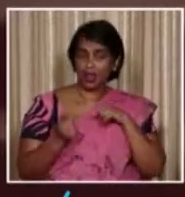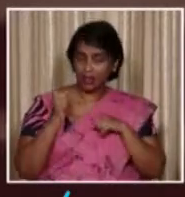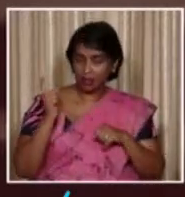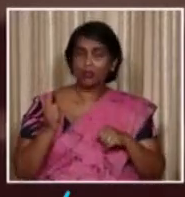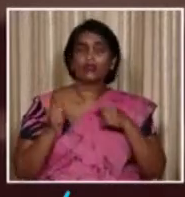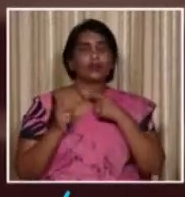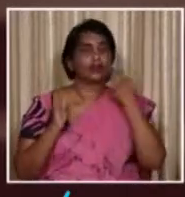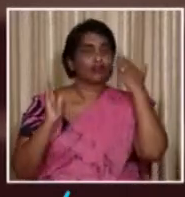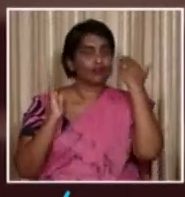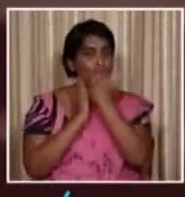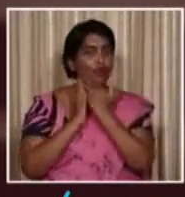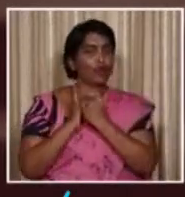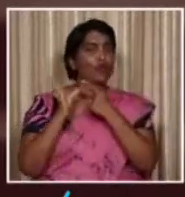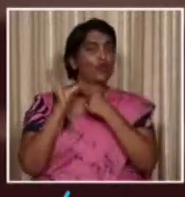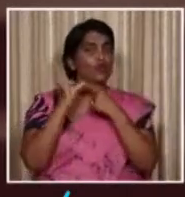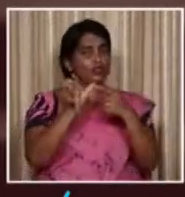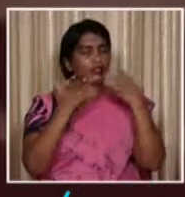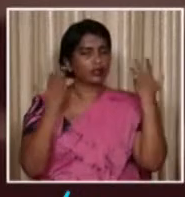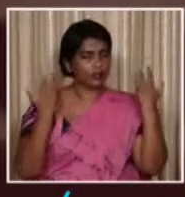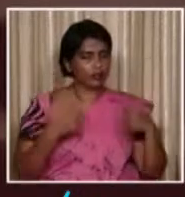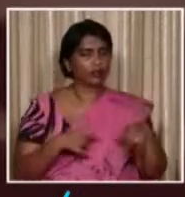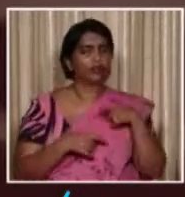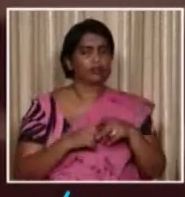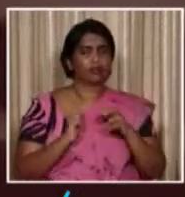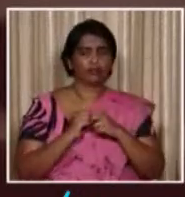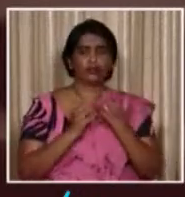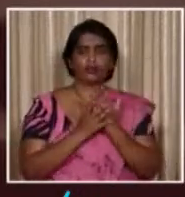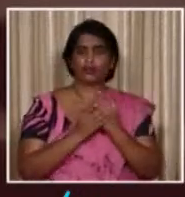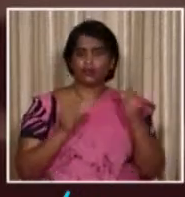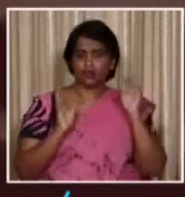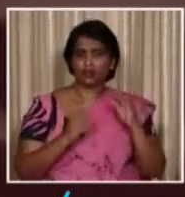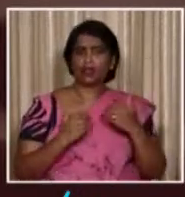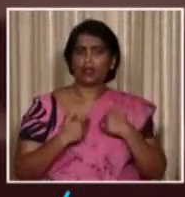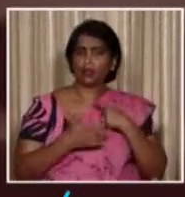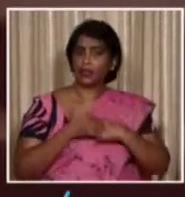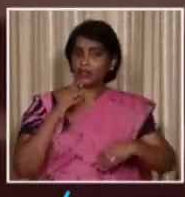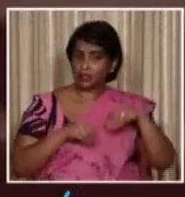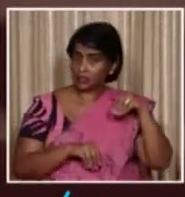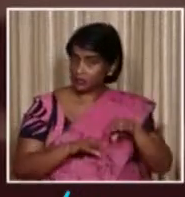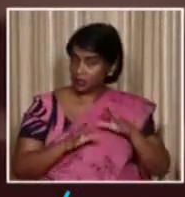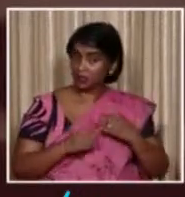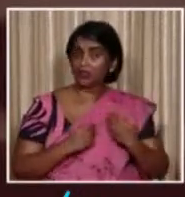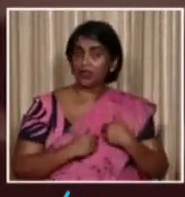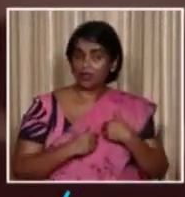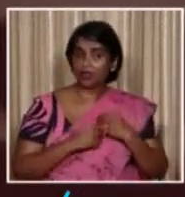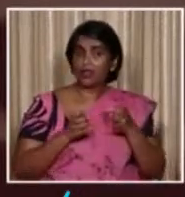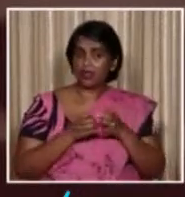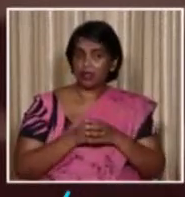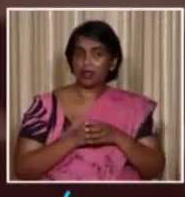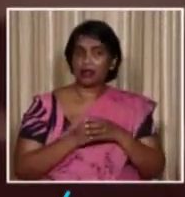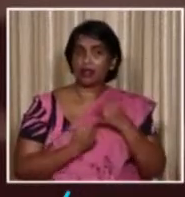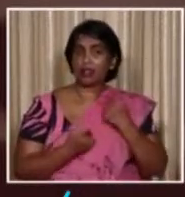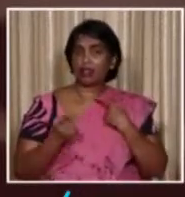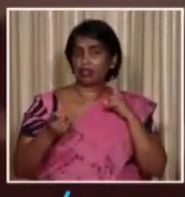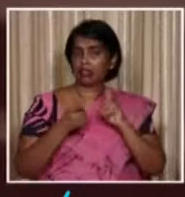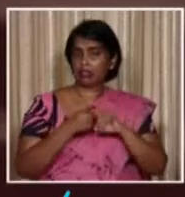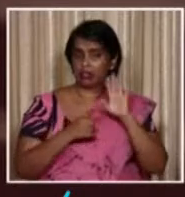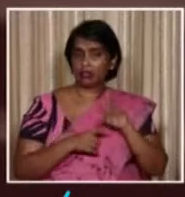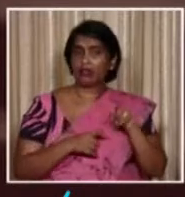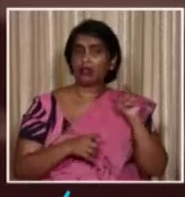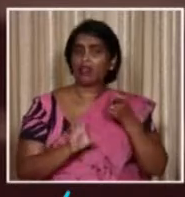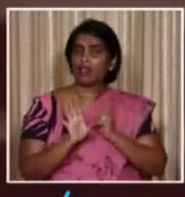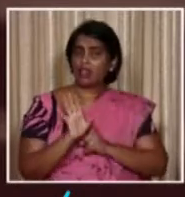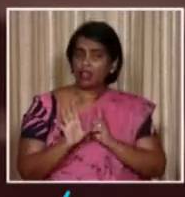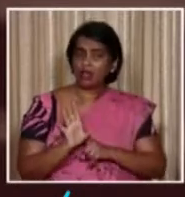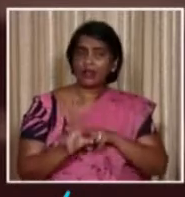මේ කාරණාවට උත්තරක් දීලා තියෙනවා. මේක විසඳගත යුතු දෙයක්. අපි ඡන්දිතියදී අපේ කණ්ඩායමේ තින්න තරඟ කරන අය. මෙතුමල්ල